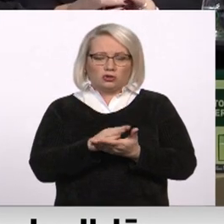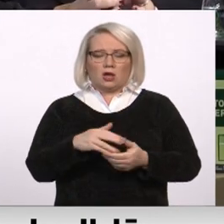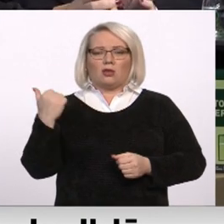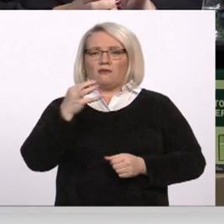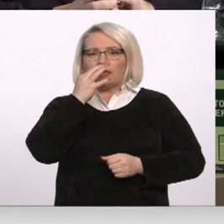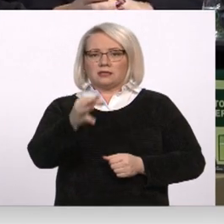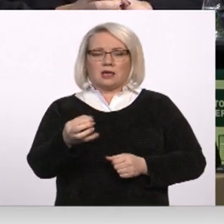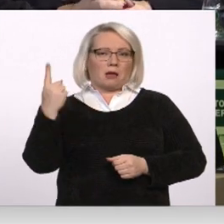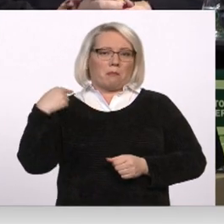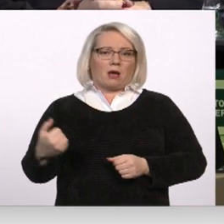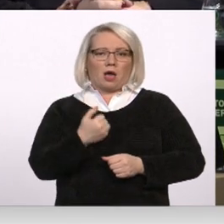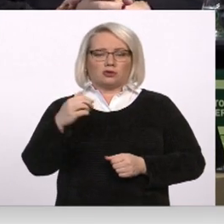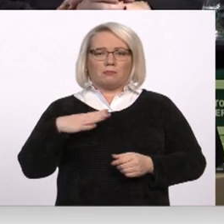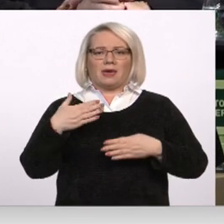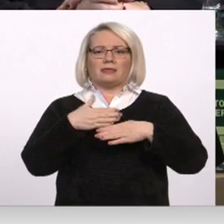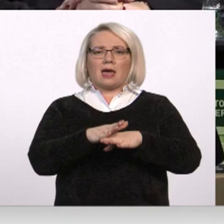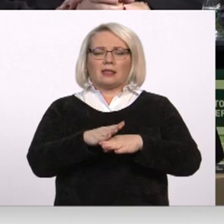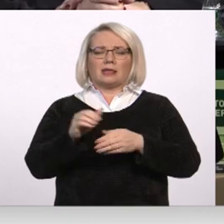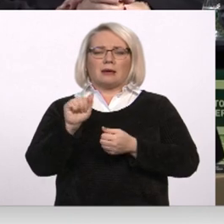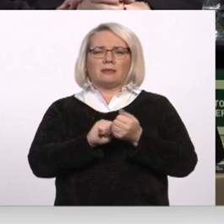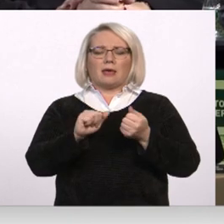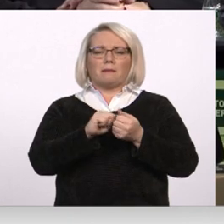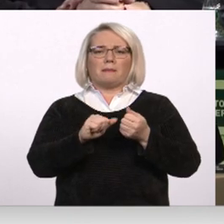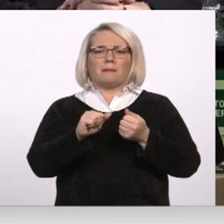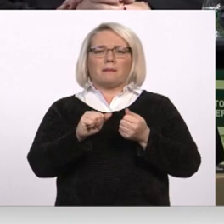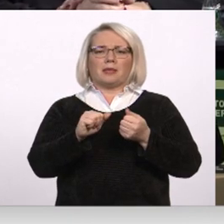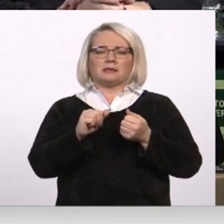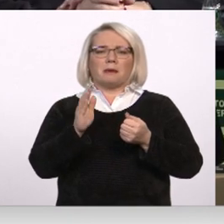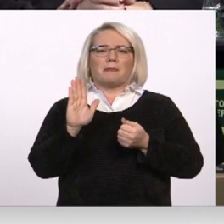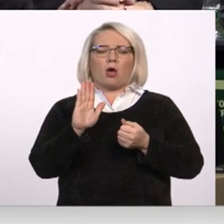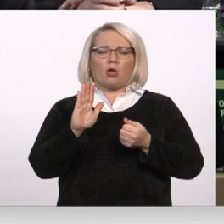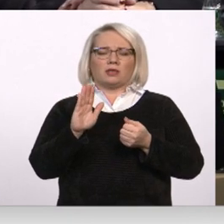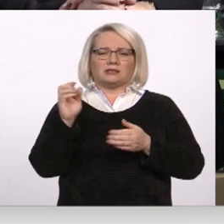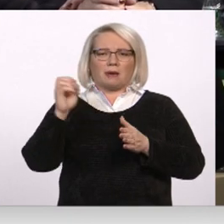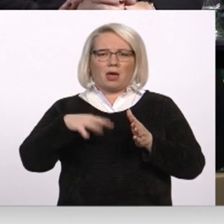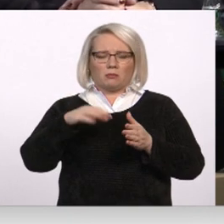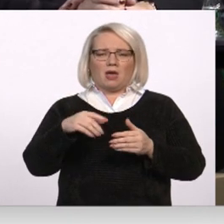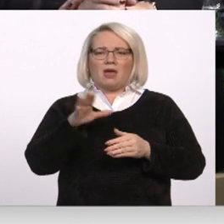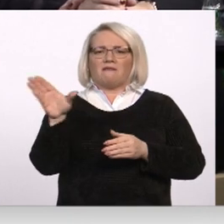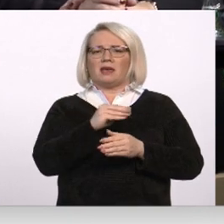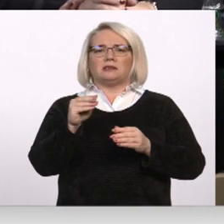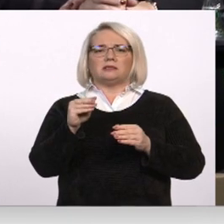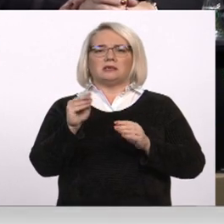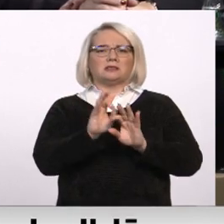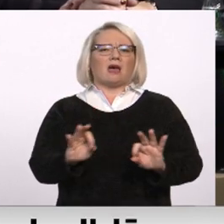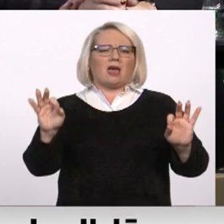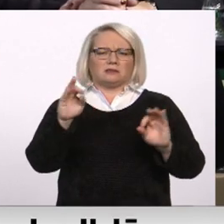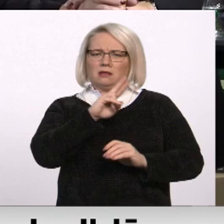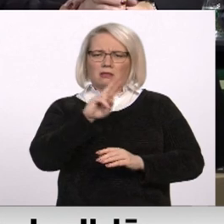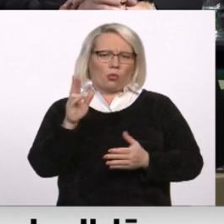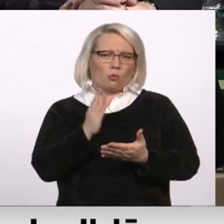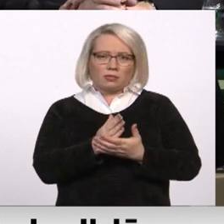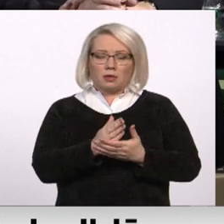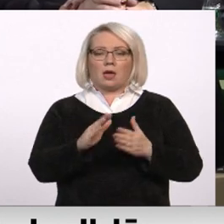sāk dalītā vākšana bioloģiskiem atkritumiem. Nevar teikt, ka viss notiek spīdoši un skaisti, bet